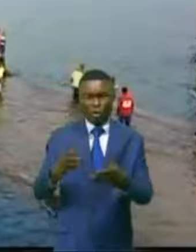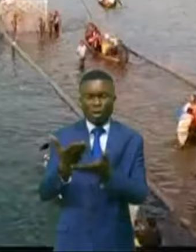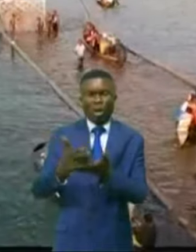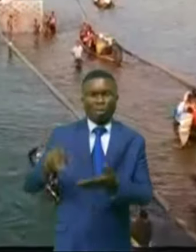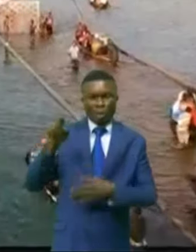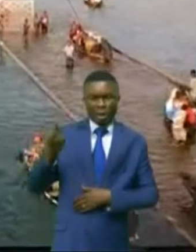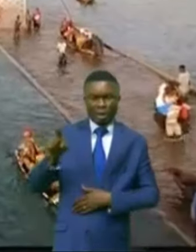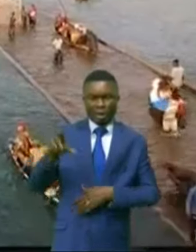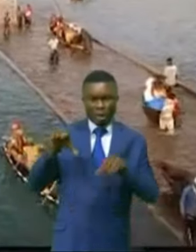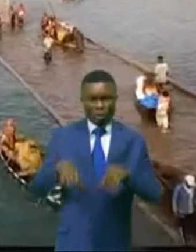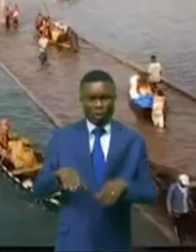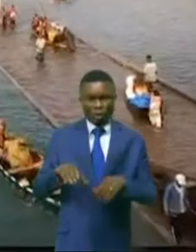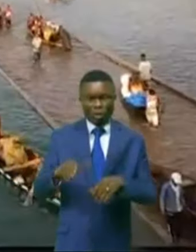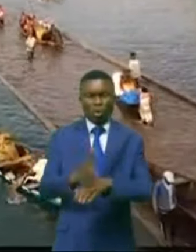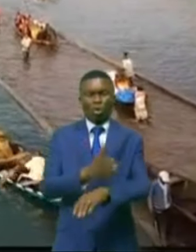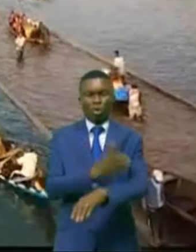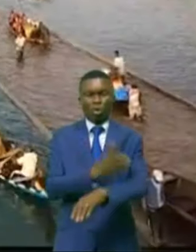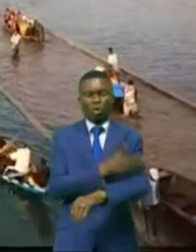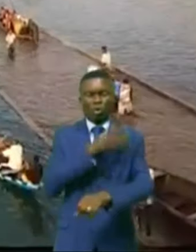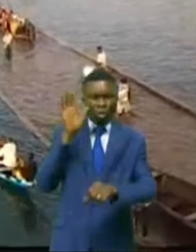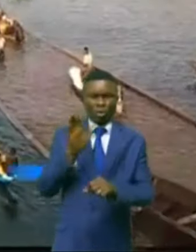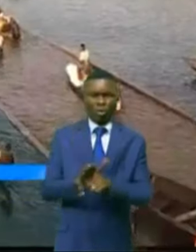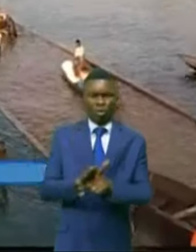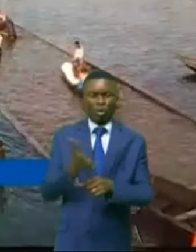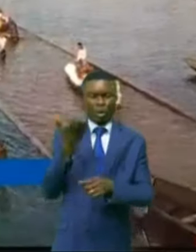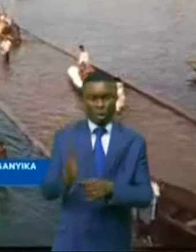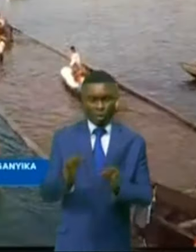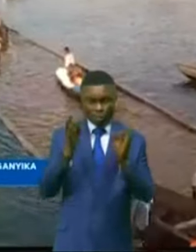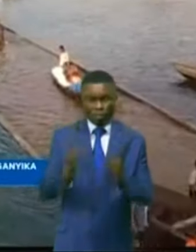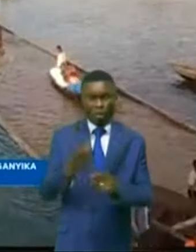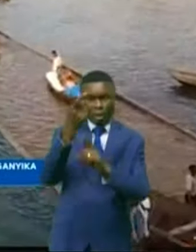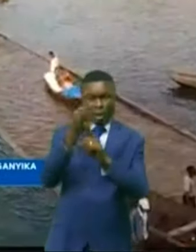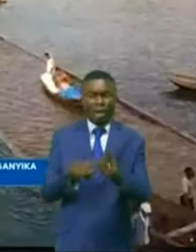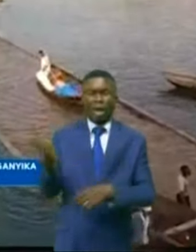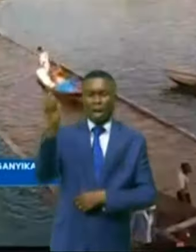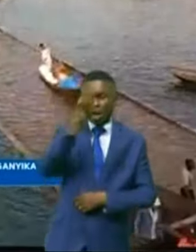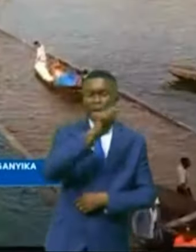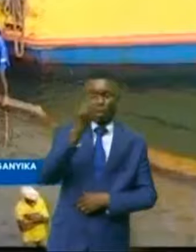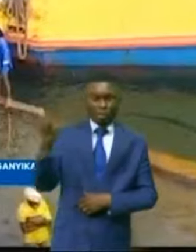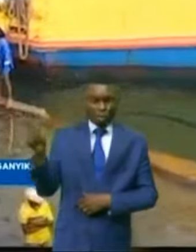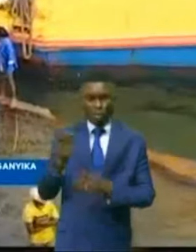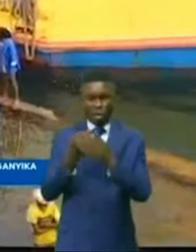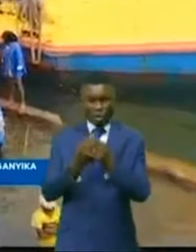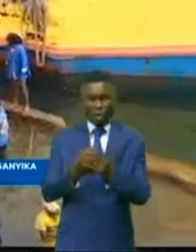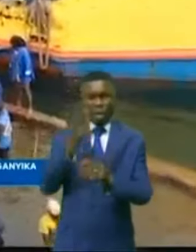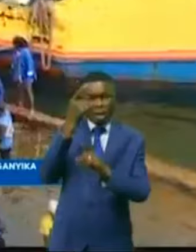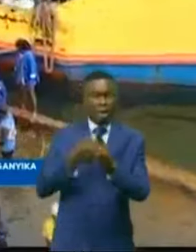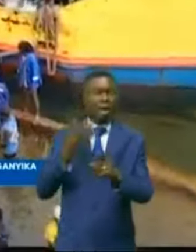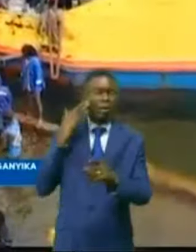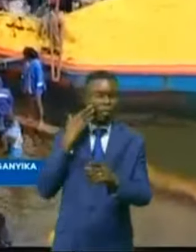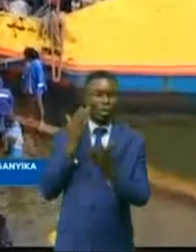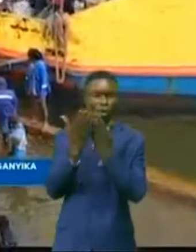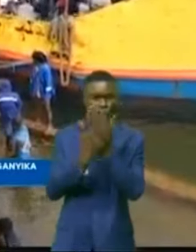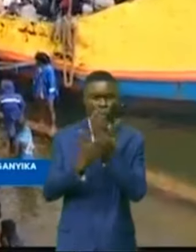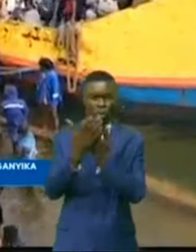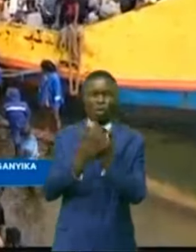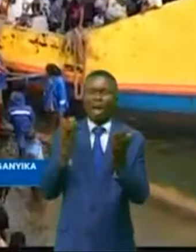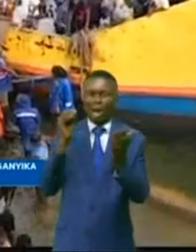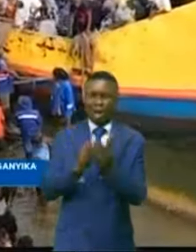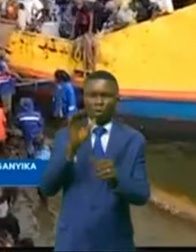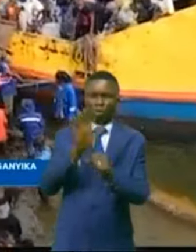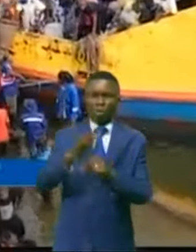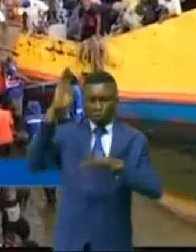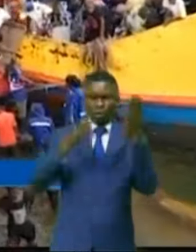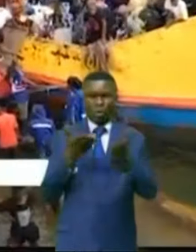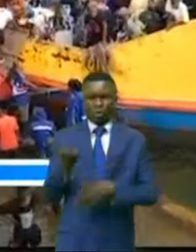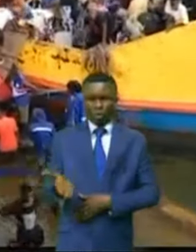pays s'accroît du jour au lendemain, étant donné que le mois d'avril finissant, celui des mai et des juillet sont réputés aussi